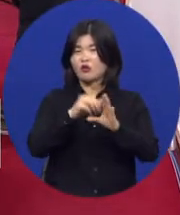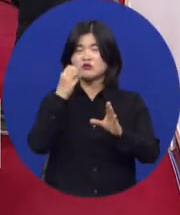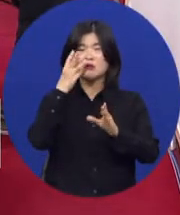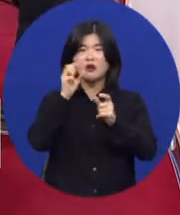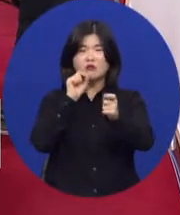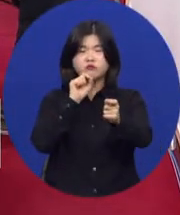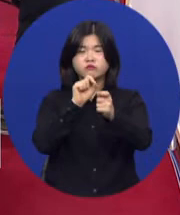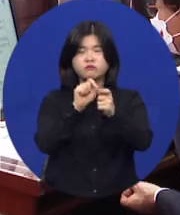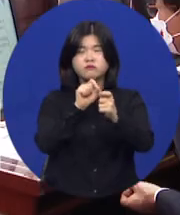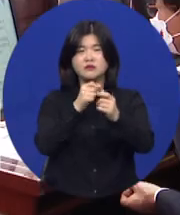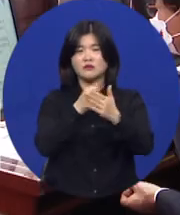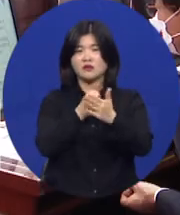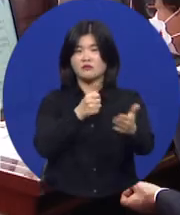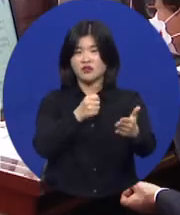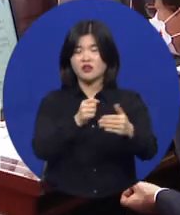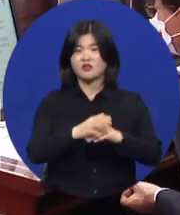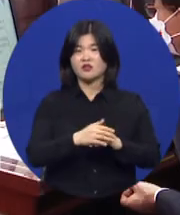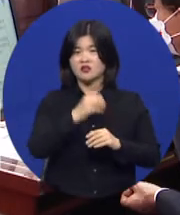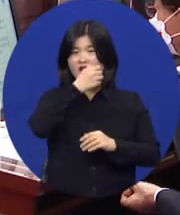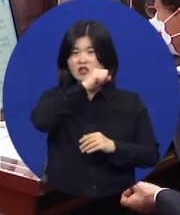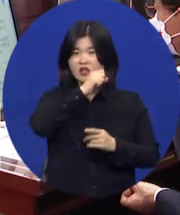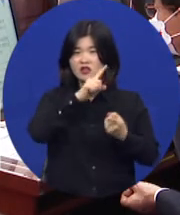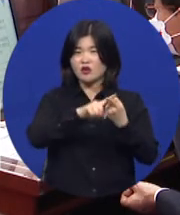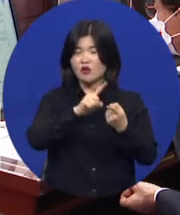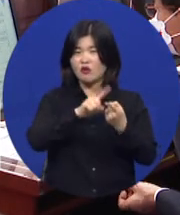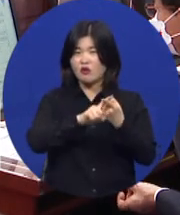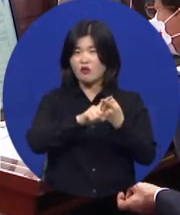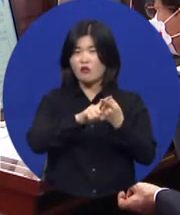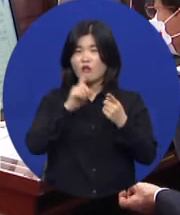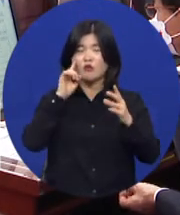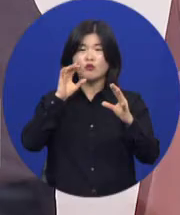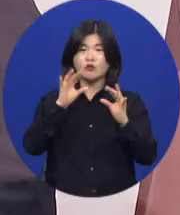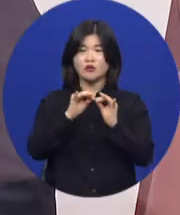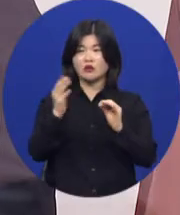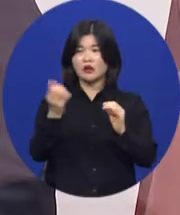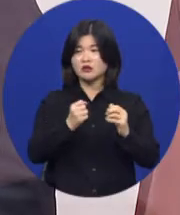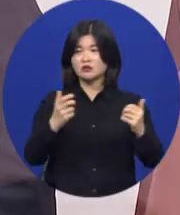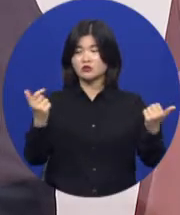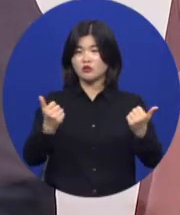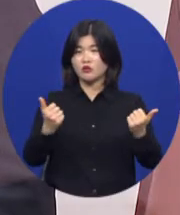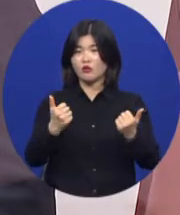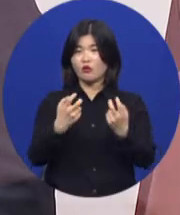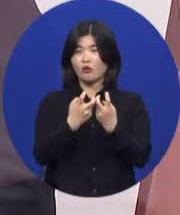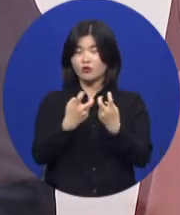달 남겨둔 상황이어서 예산 출연 동의 권한을 갖고 있는 도의회가